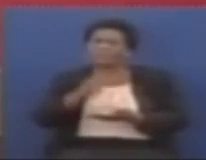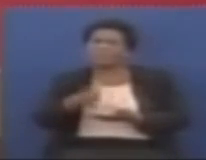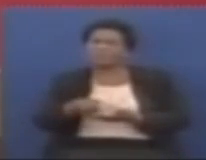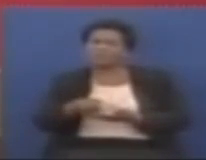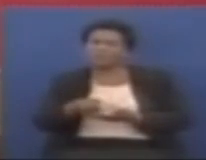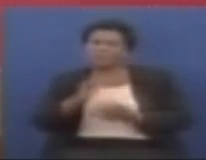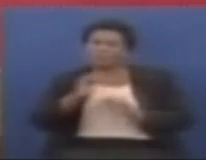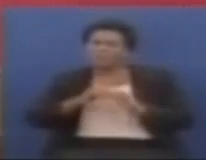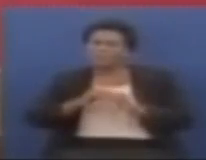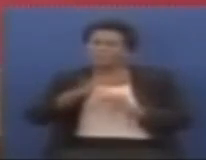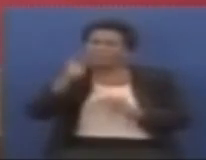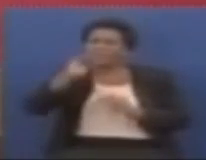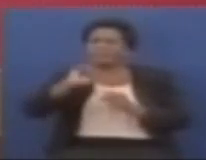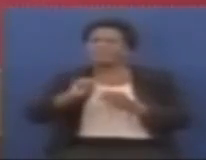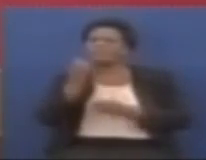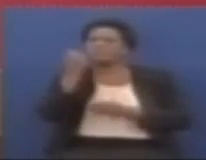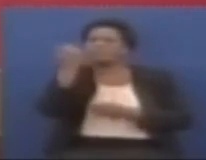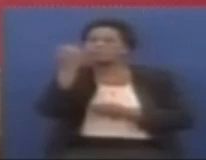zisizokuwa